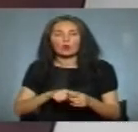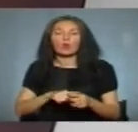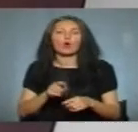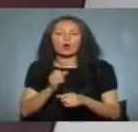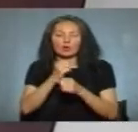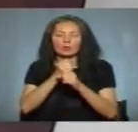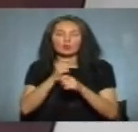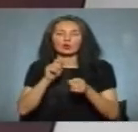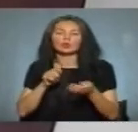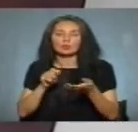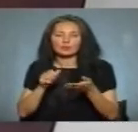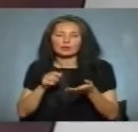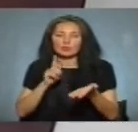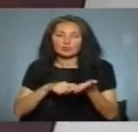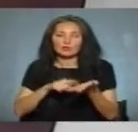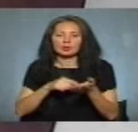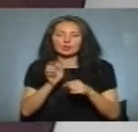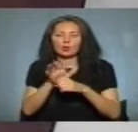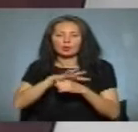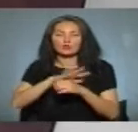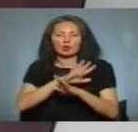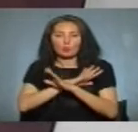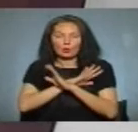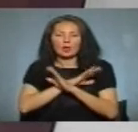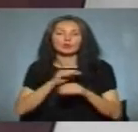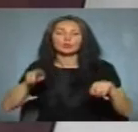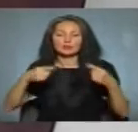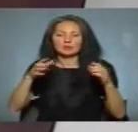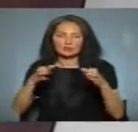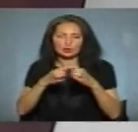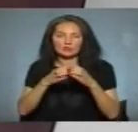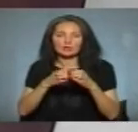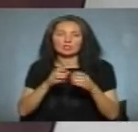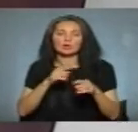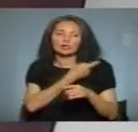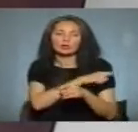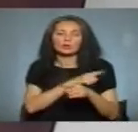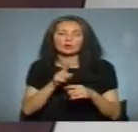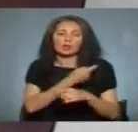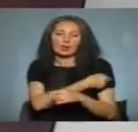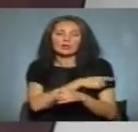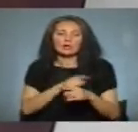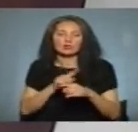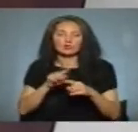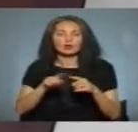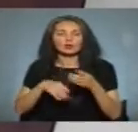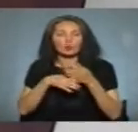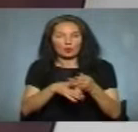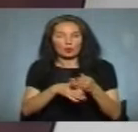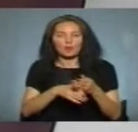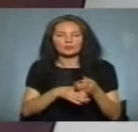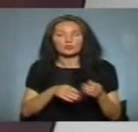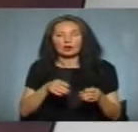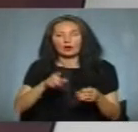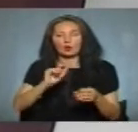підтвердили коронавірус, помер у інфекційному відділенні лікарні швидкої допомоги. Про це повідомила медична директорка лікарні Світлана Вуз. За її словами,